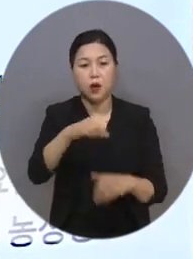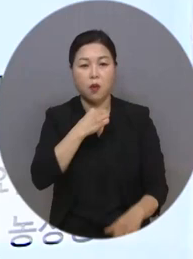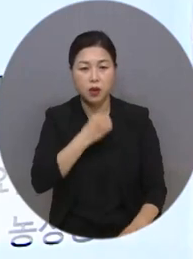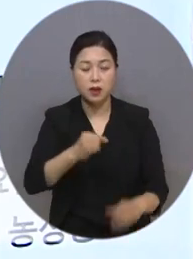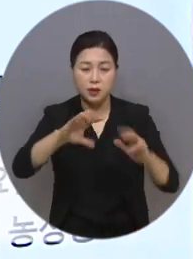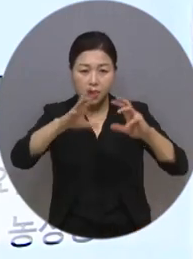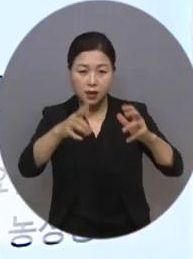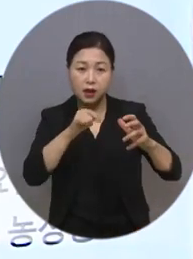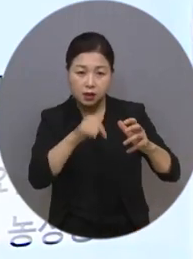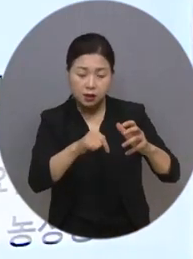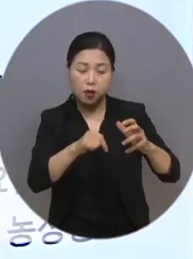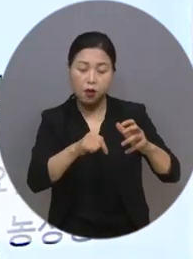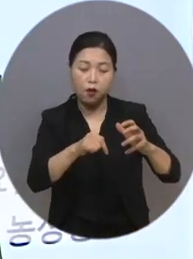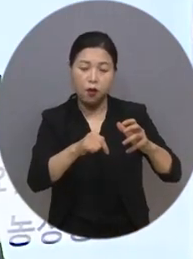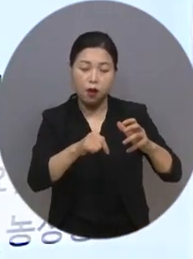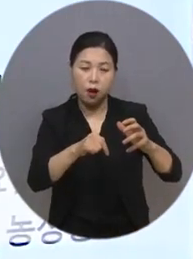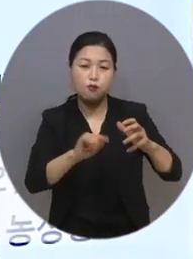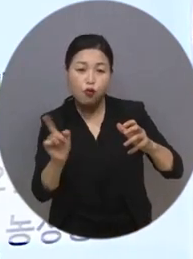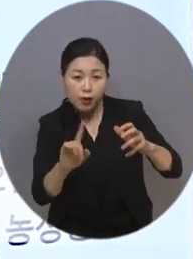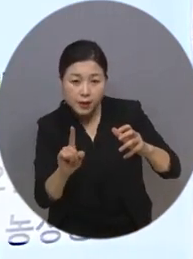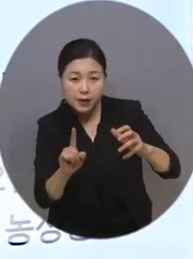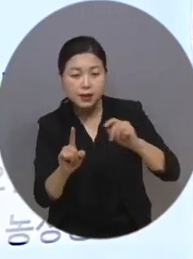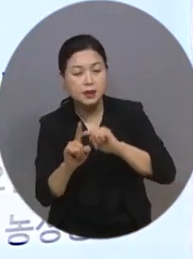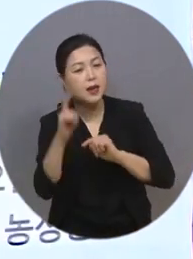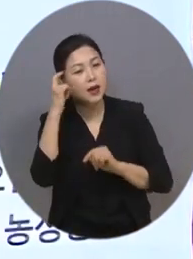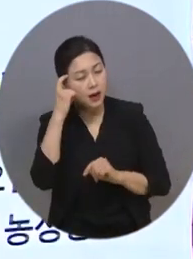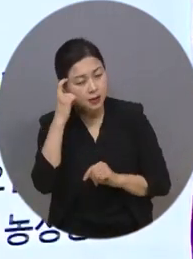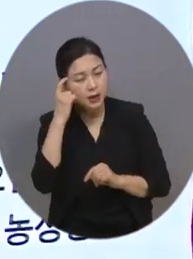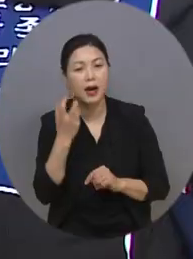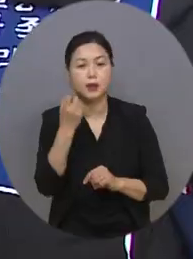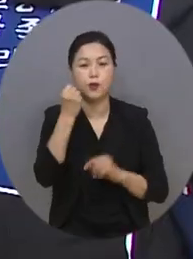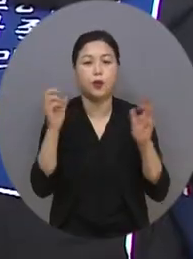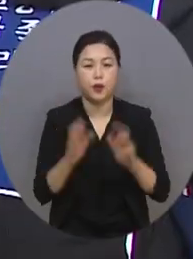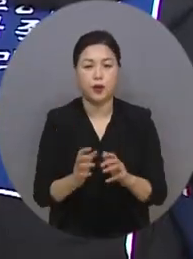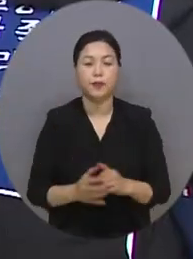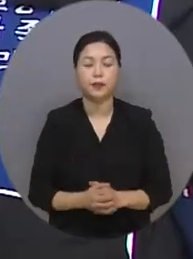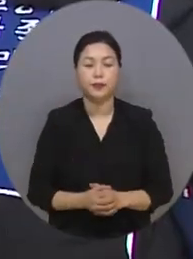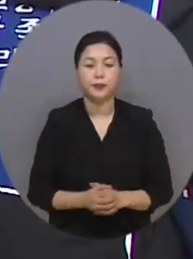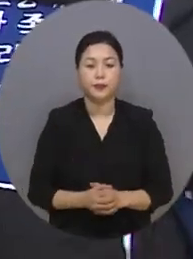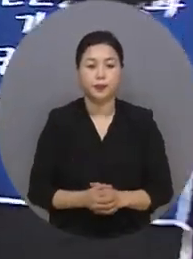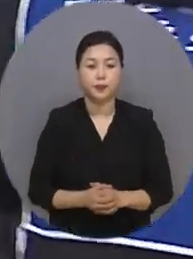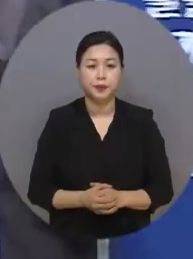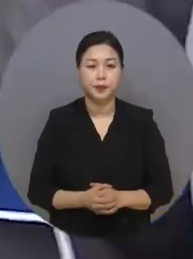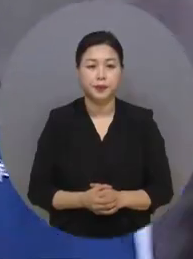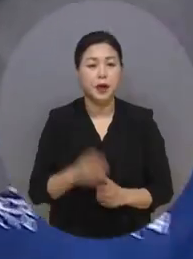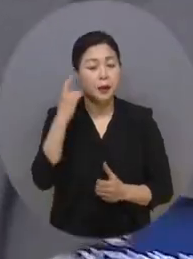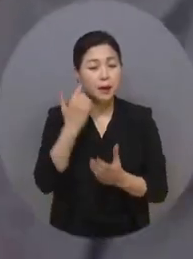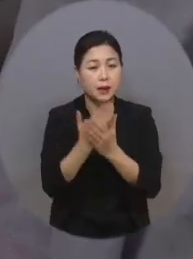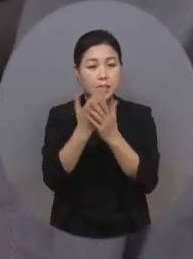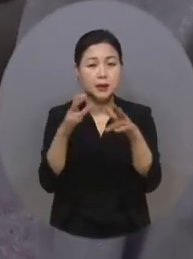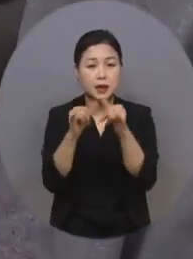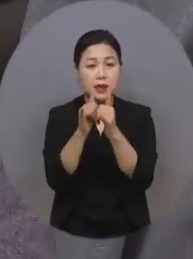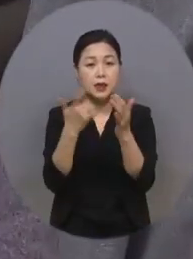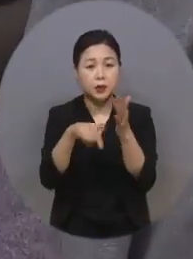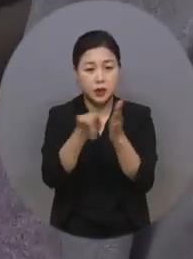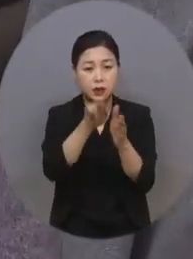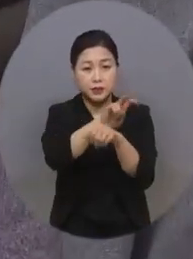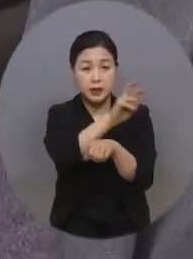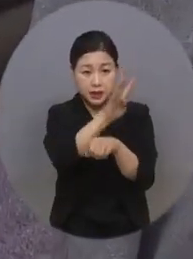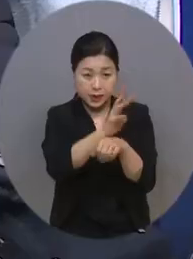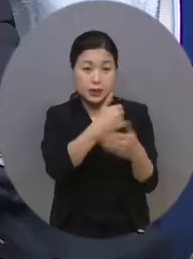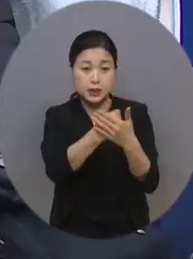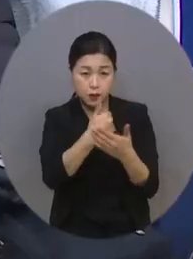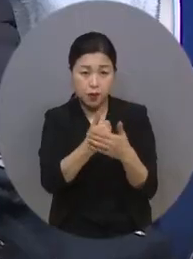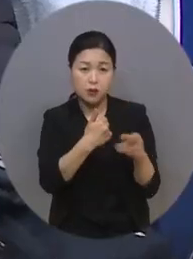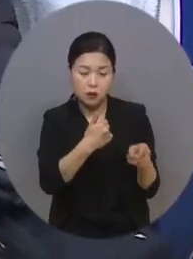투쟁의 의지도 다지고 하는 의미를 가진 집회입니다. 특히 이들은 발달장애인을 위한 24시간 지원